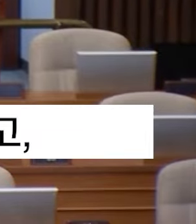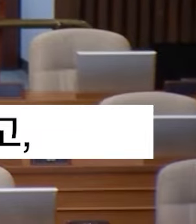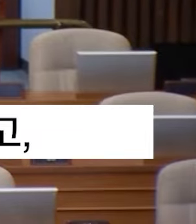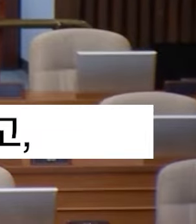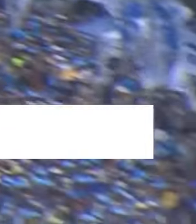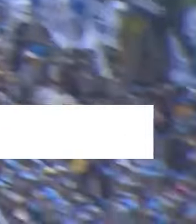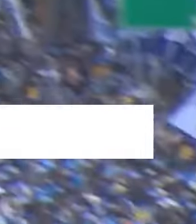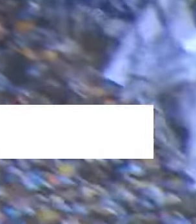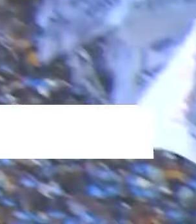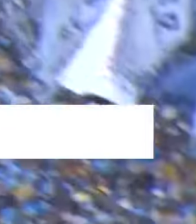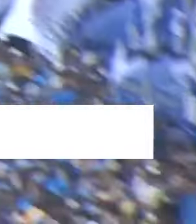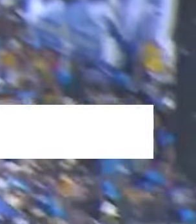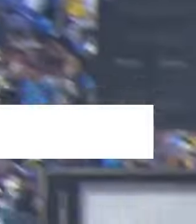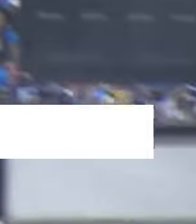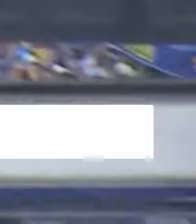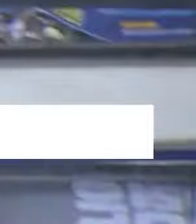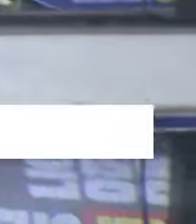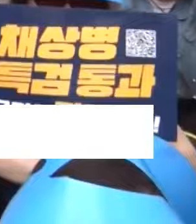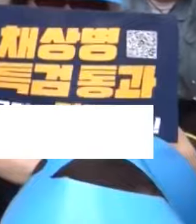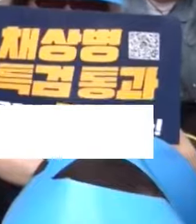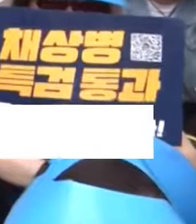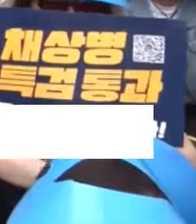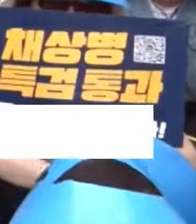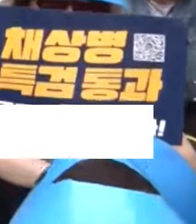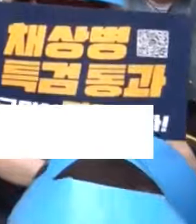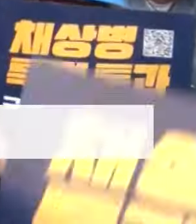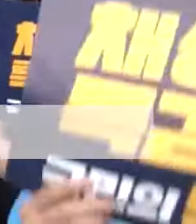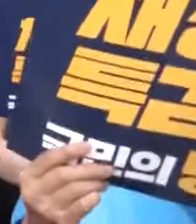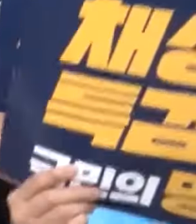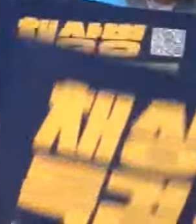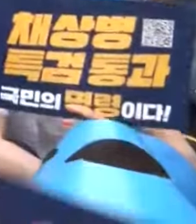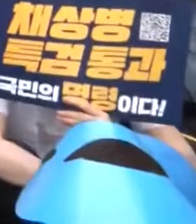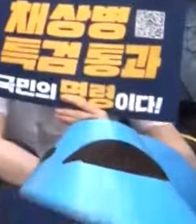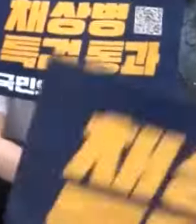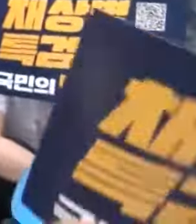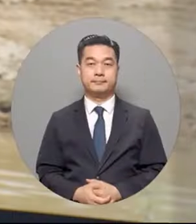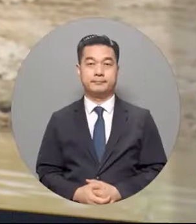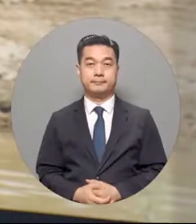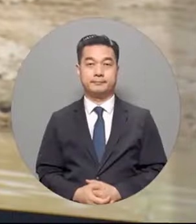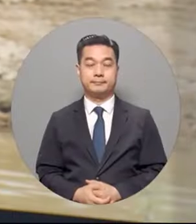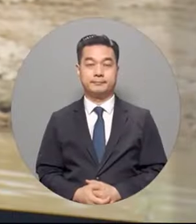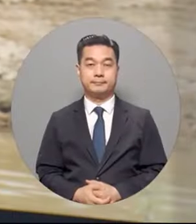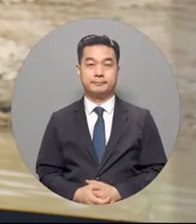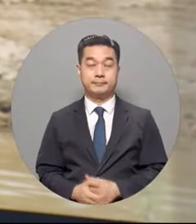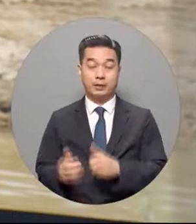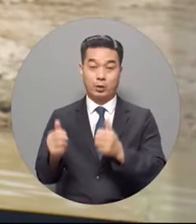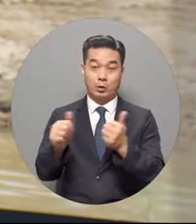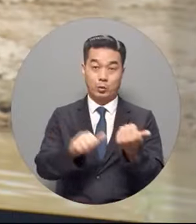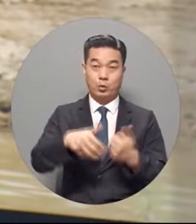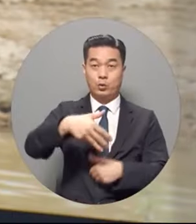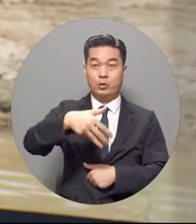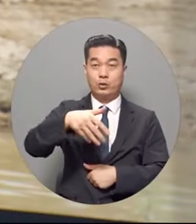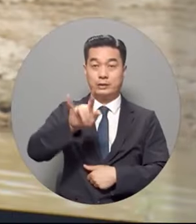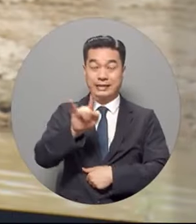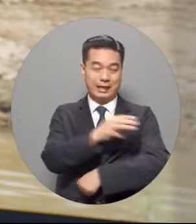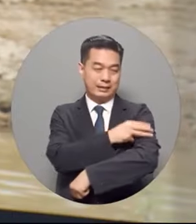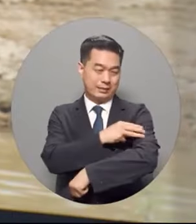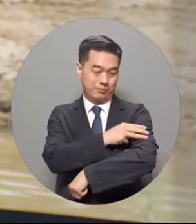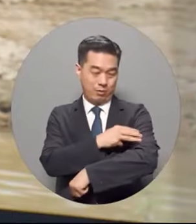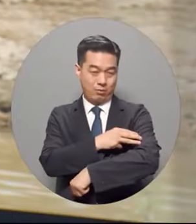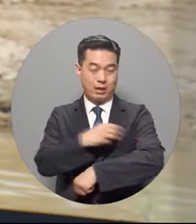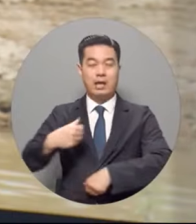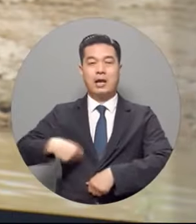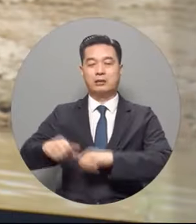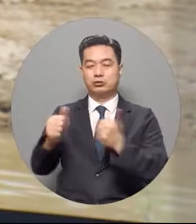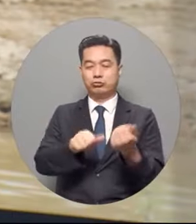폐기됐고 22대 국회에서 다시 상정 절차를 밟고 있습니다고 최수근 상병의 어머니가 아들의 주기를